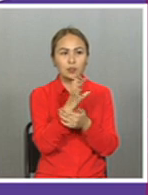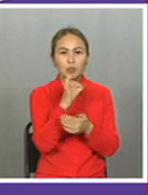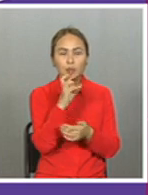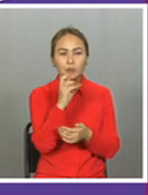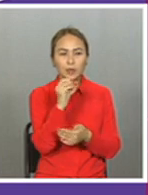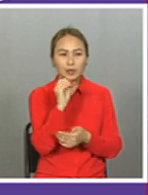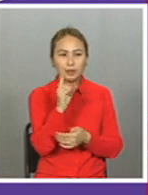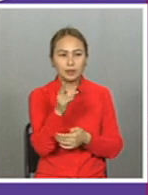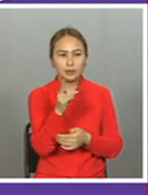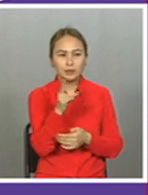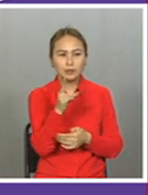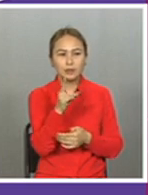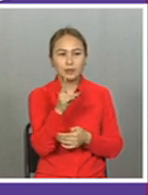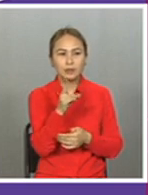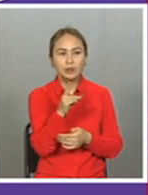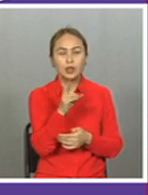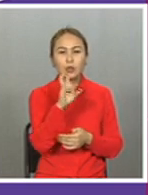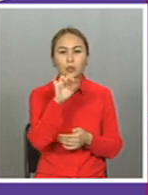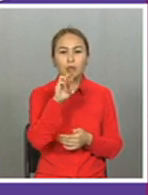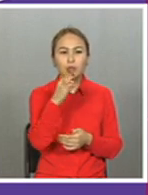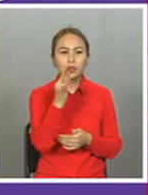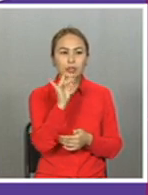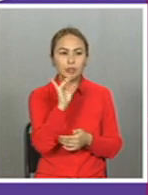бөбек, бүлдіршін,